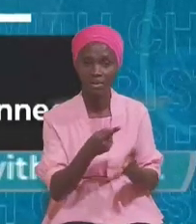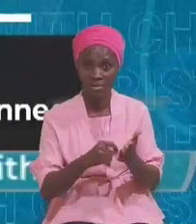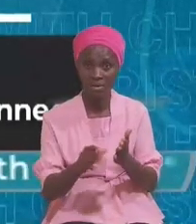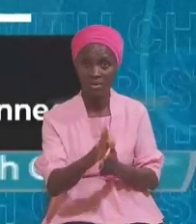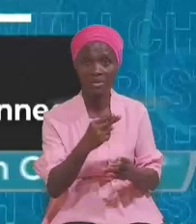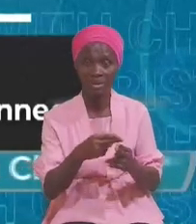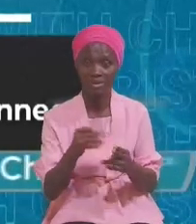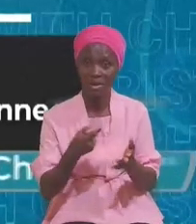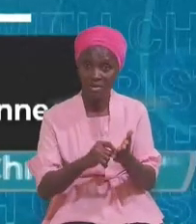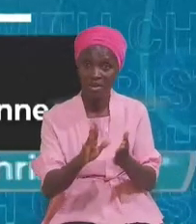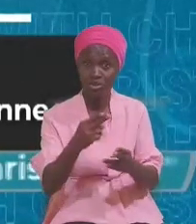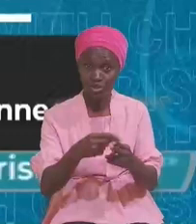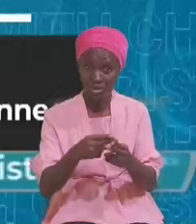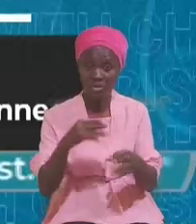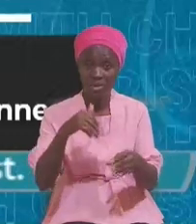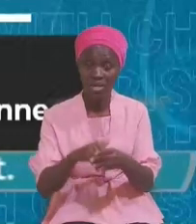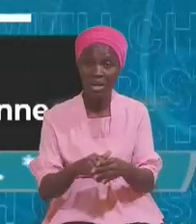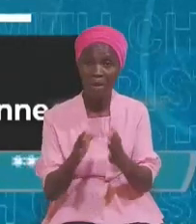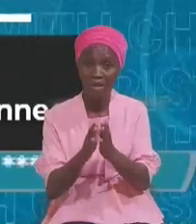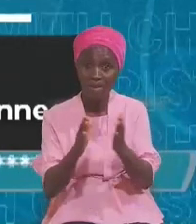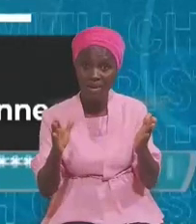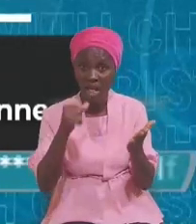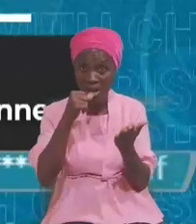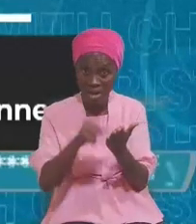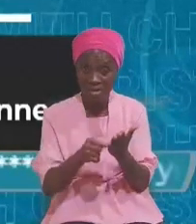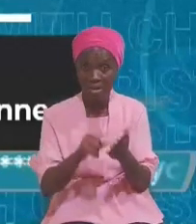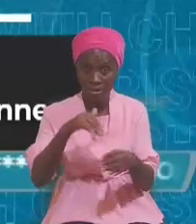toutes les informations sur eux,